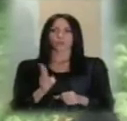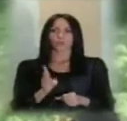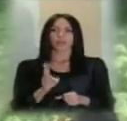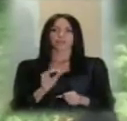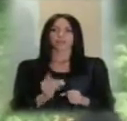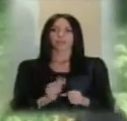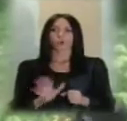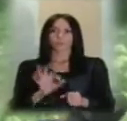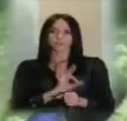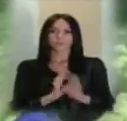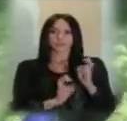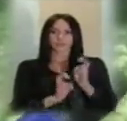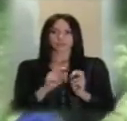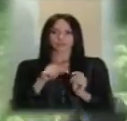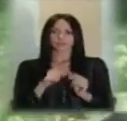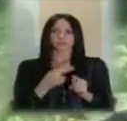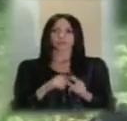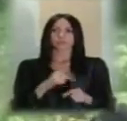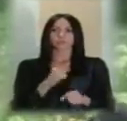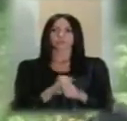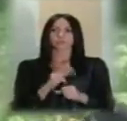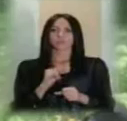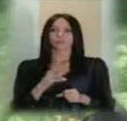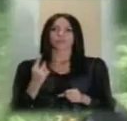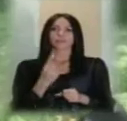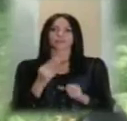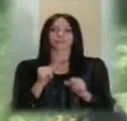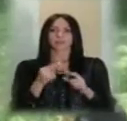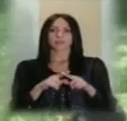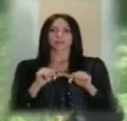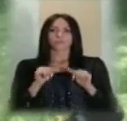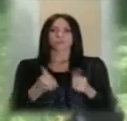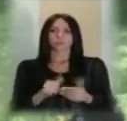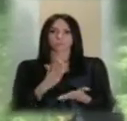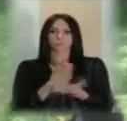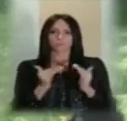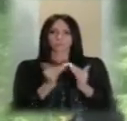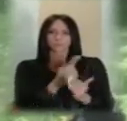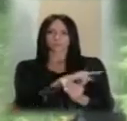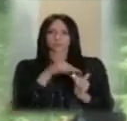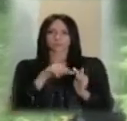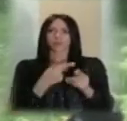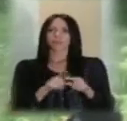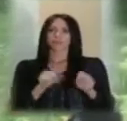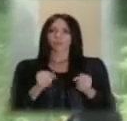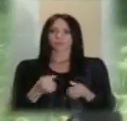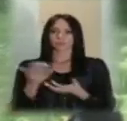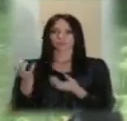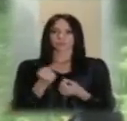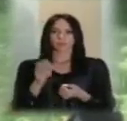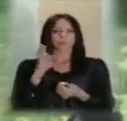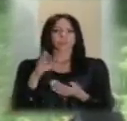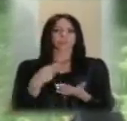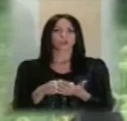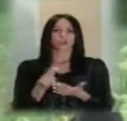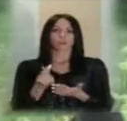ідеальних варіантів форми існування медичного закладу. Чому? Це можливість отримати державні кошти на виконання певних програм громадського